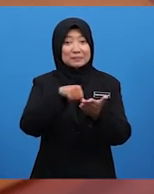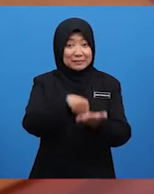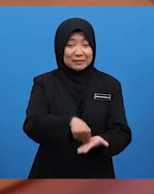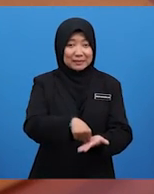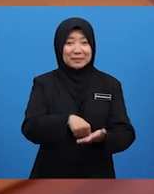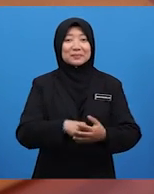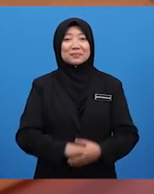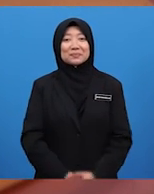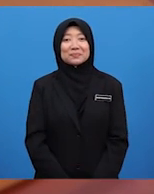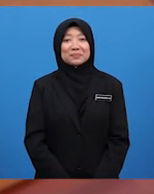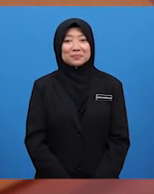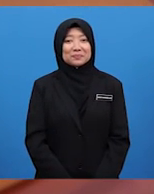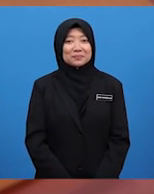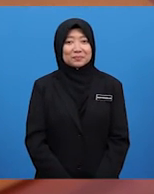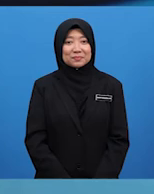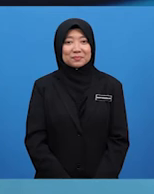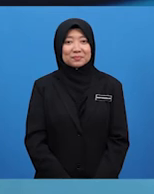menekan.